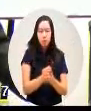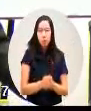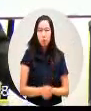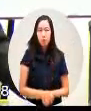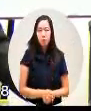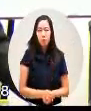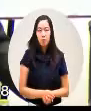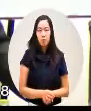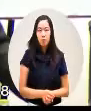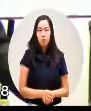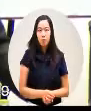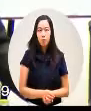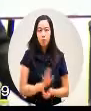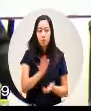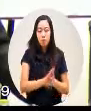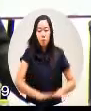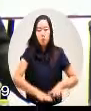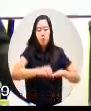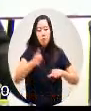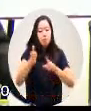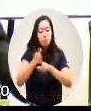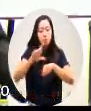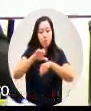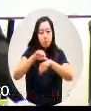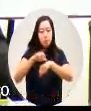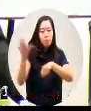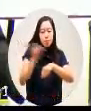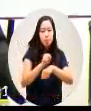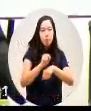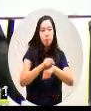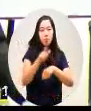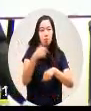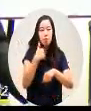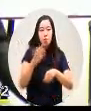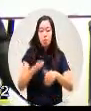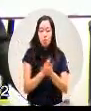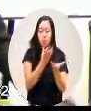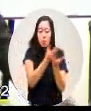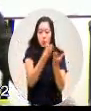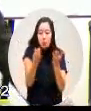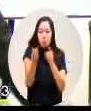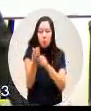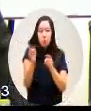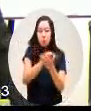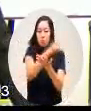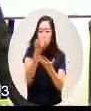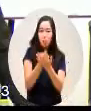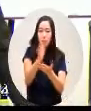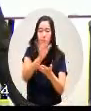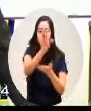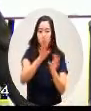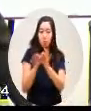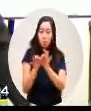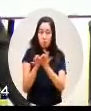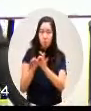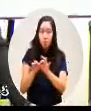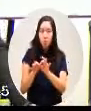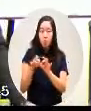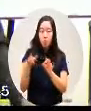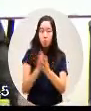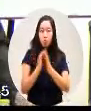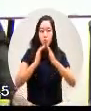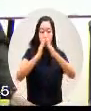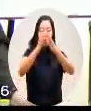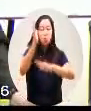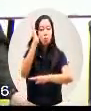尼方议员的时间，啊，希望讲按这部分加对着安尼整体有关啦、啊、吼、啊，我们的市